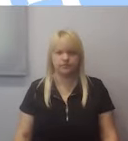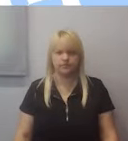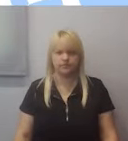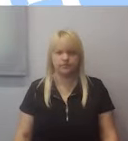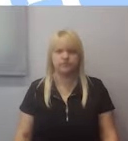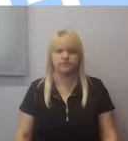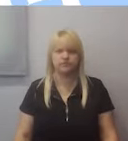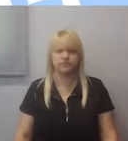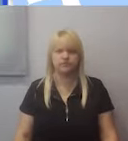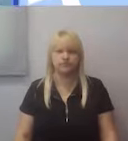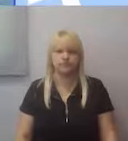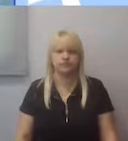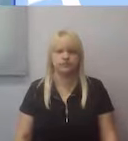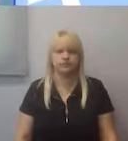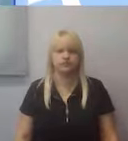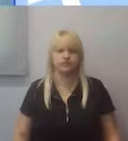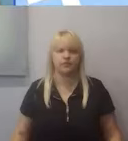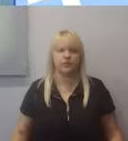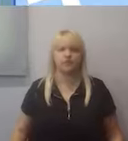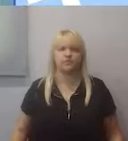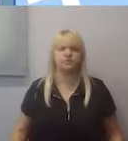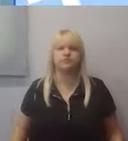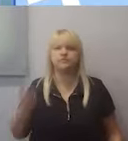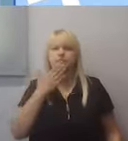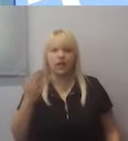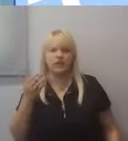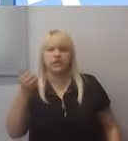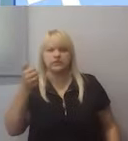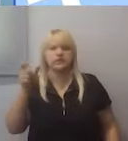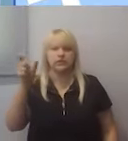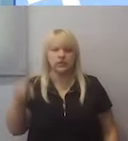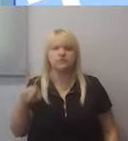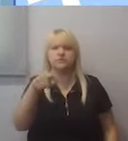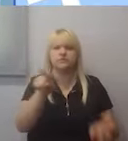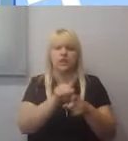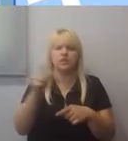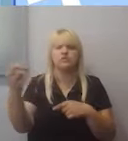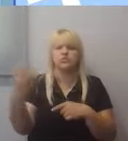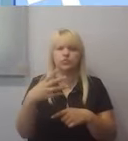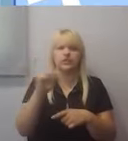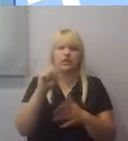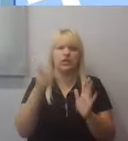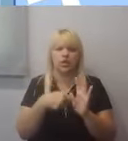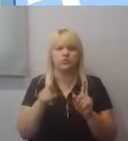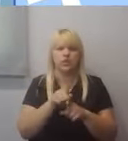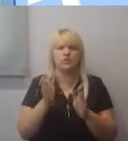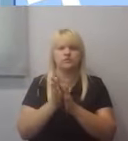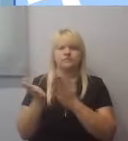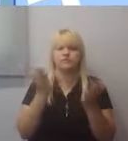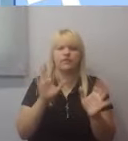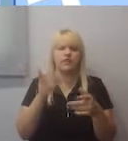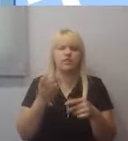jā jautājums j jā jā paldies gint tev arī ir ienākuši jautājumi tad aicinājums ir vai nu tos pāradresēt